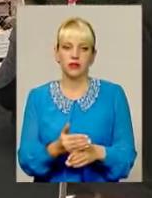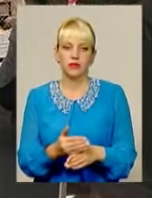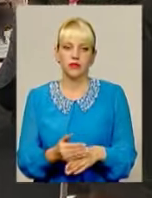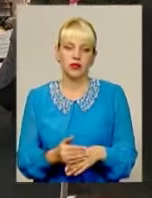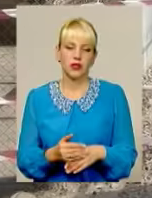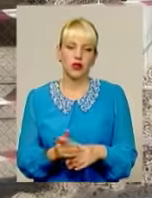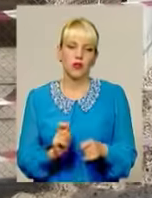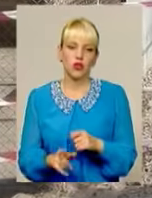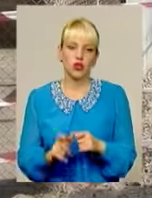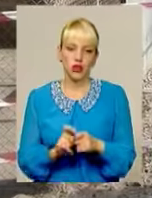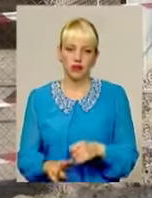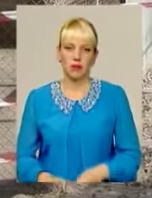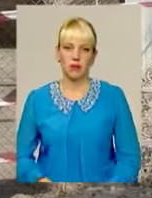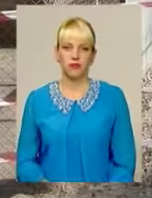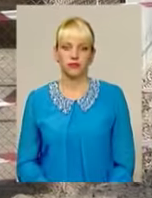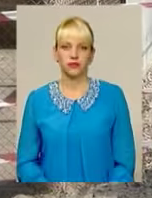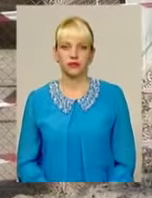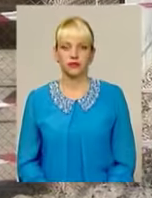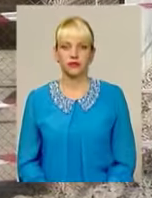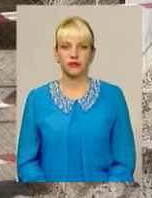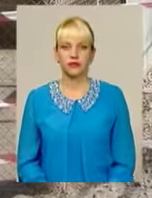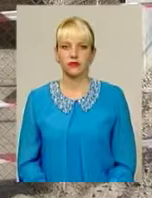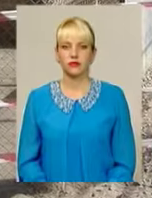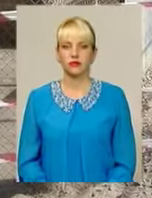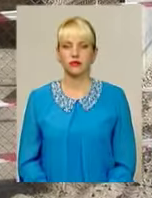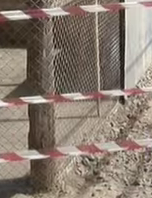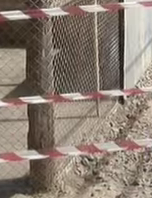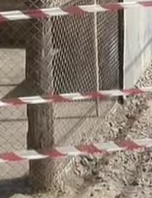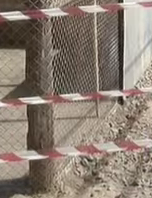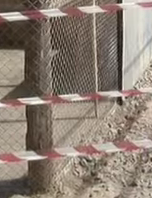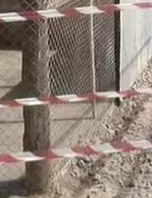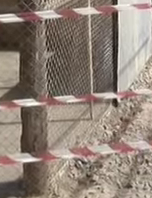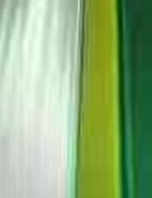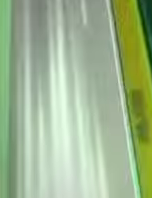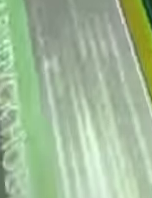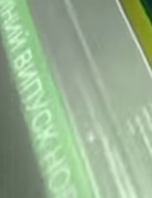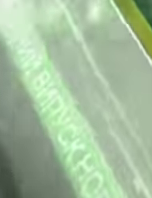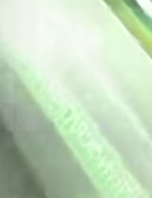пожертвами». Анна Михайловська, Іван Мовчан, Андрій Лазарук для інформаційного випуску.